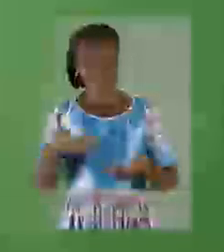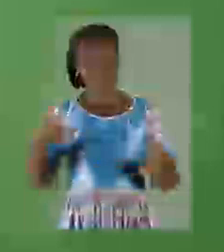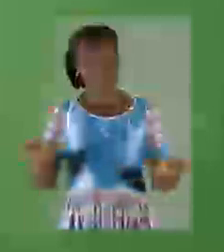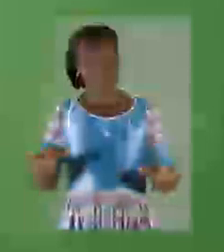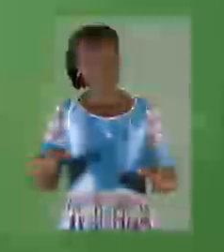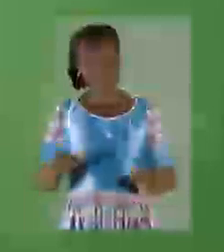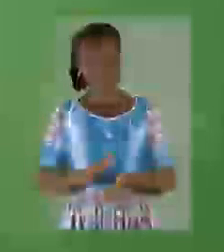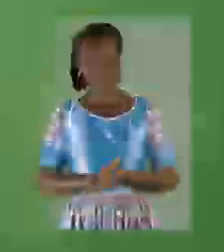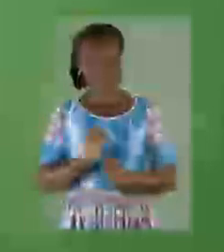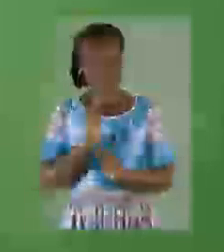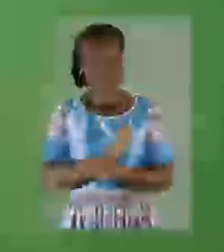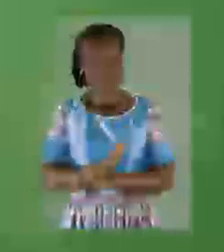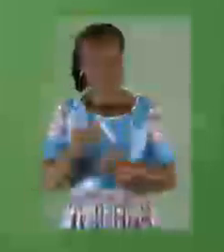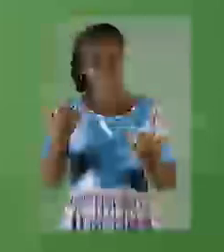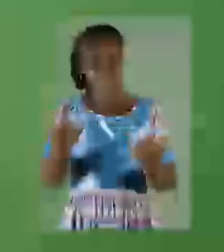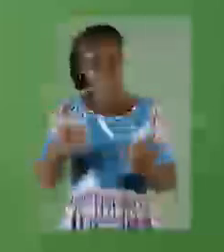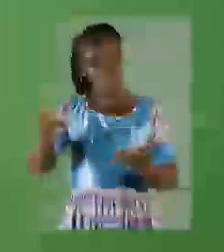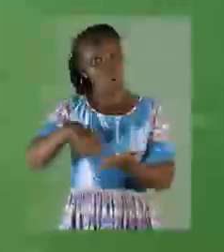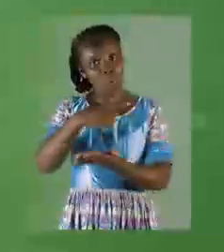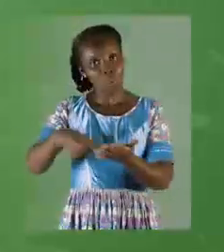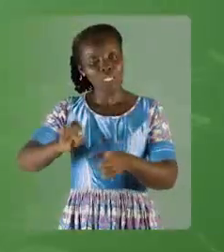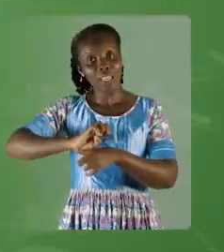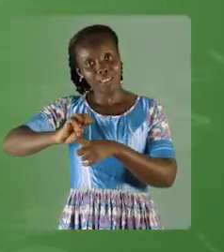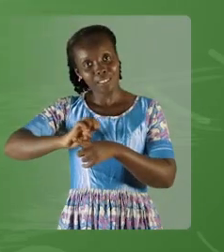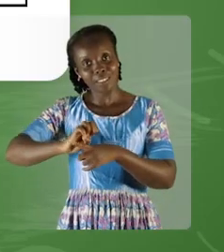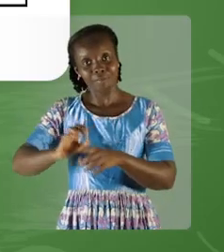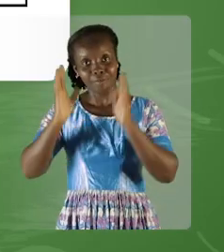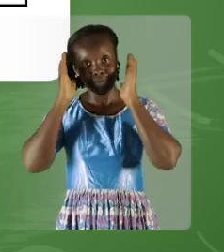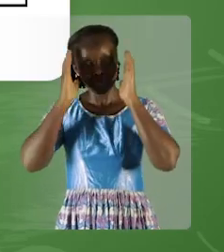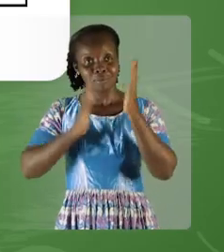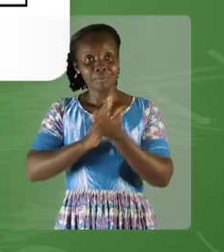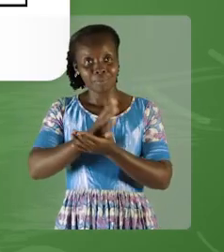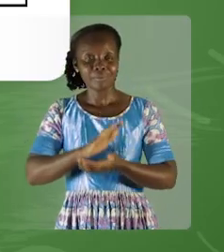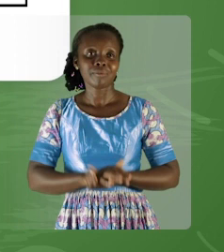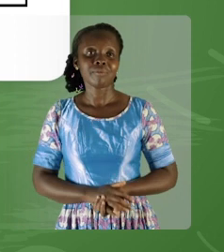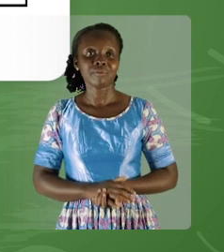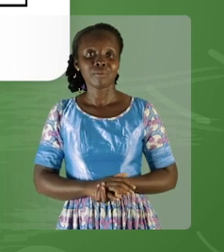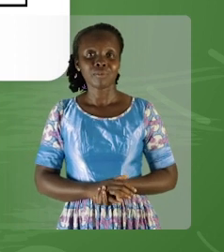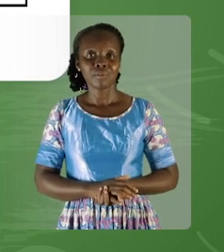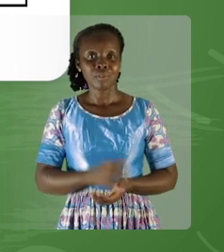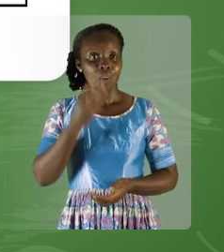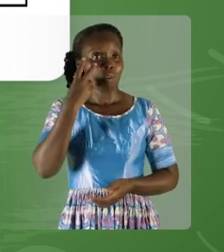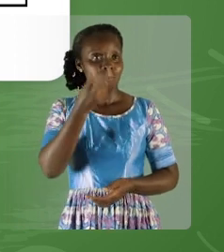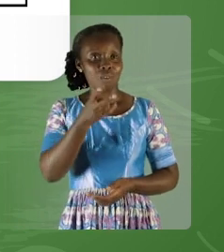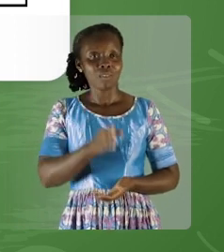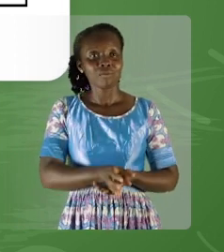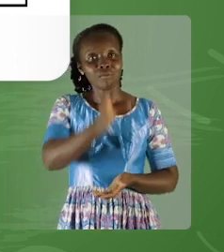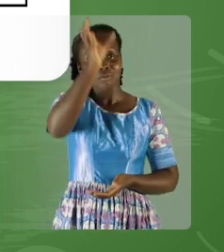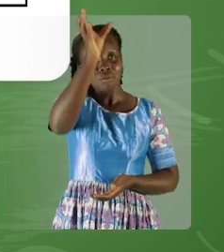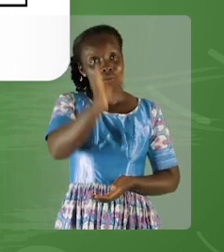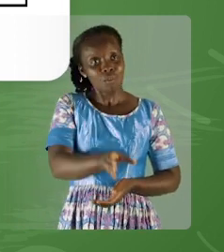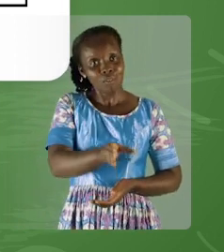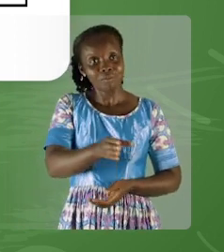Bien, nous passons à la correction de notre exercice. Dans la colonne des